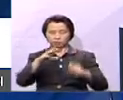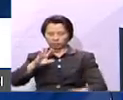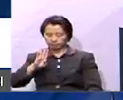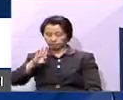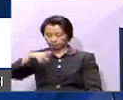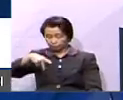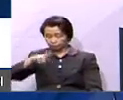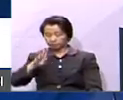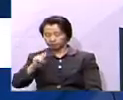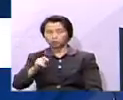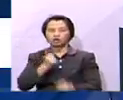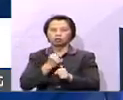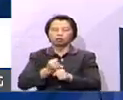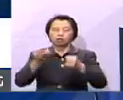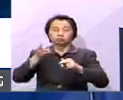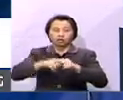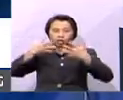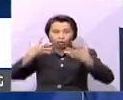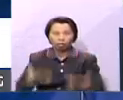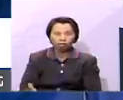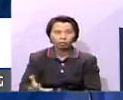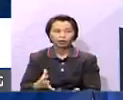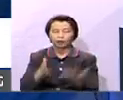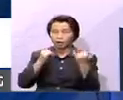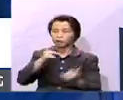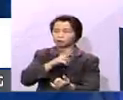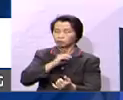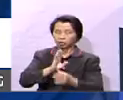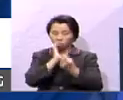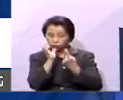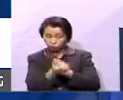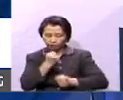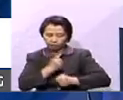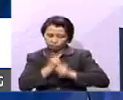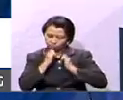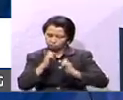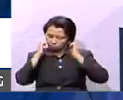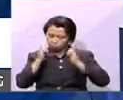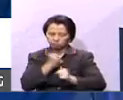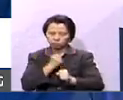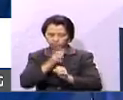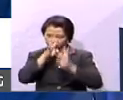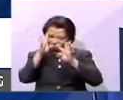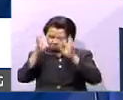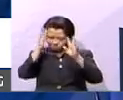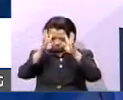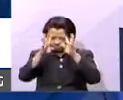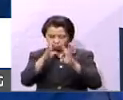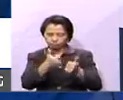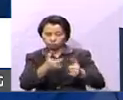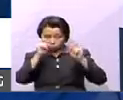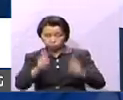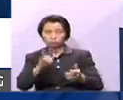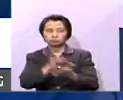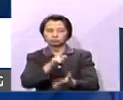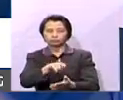segamat jadi oleh itu harapan daripada Kementerian supaya budaya kerja yang lebih efisien yang lebih inovatif adalah